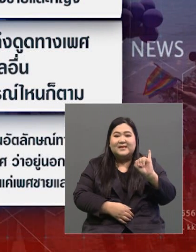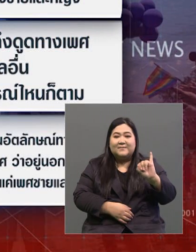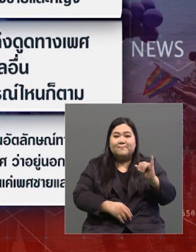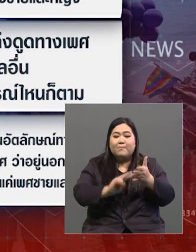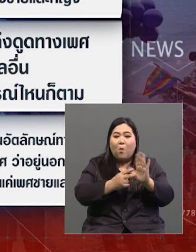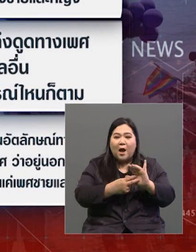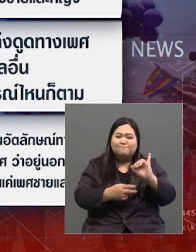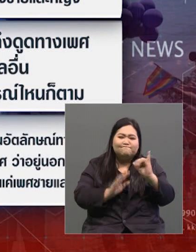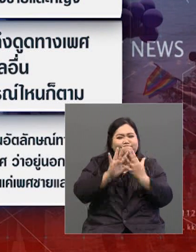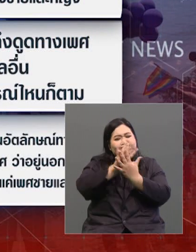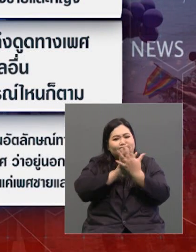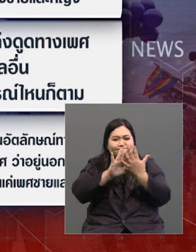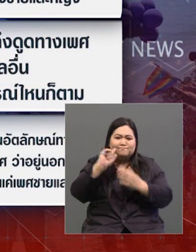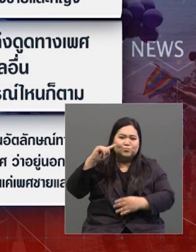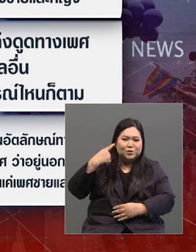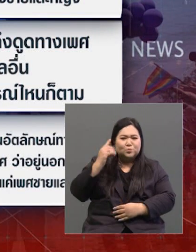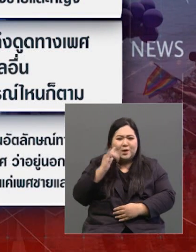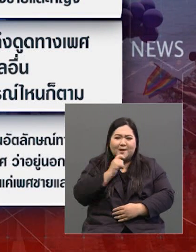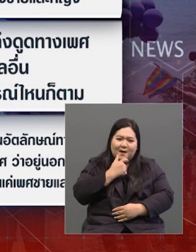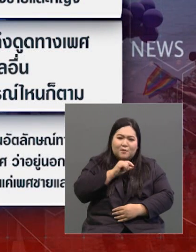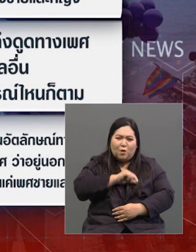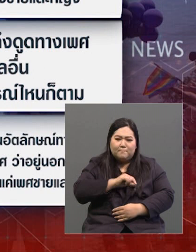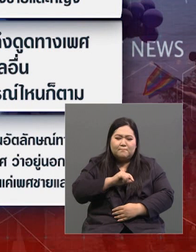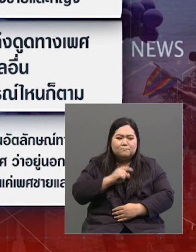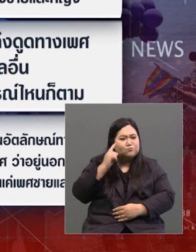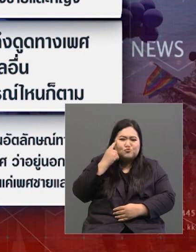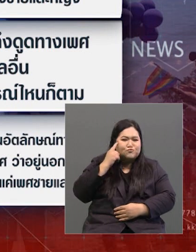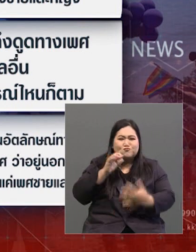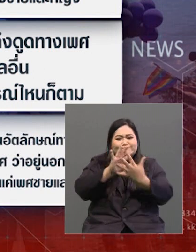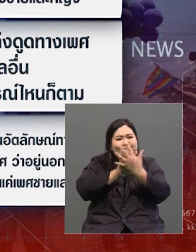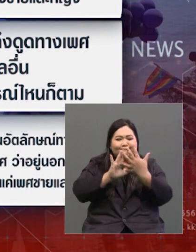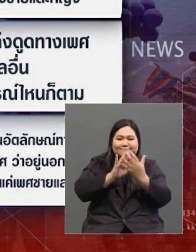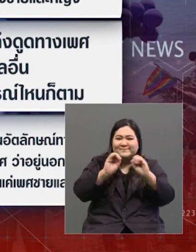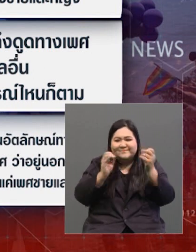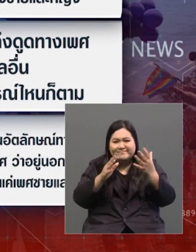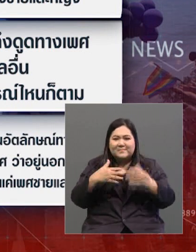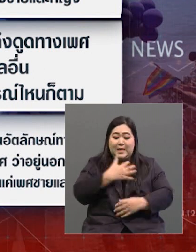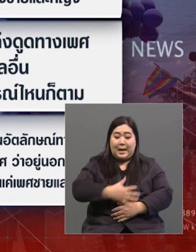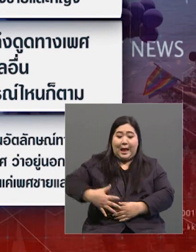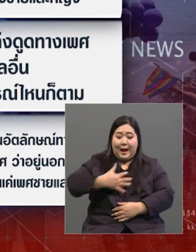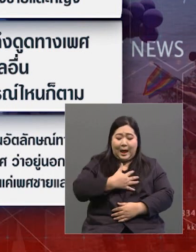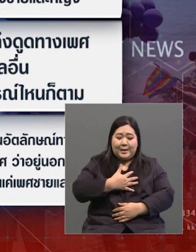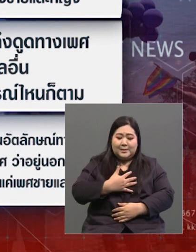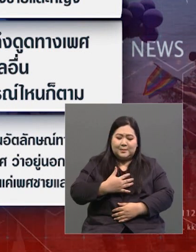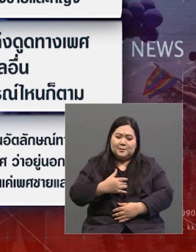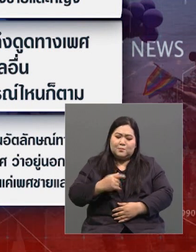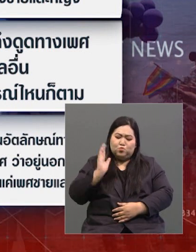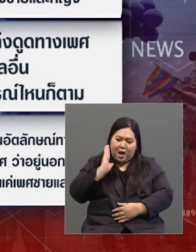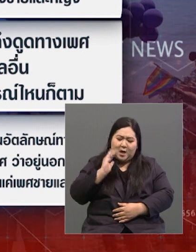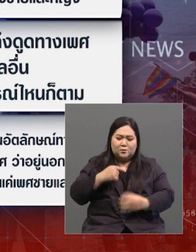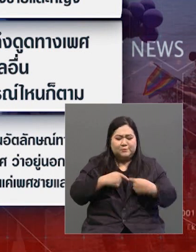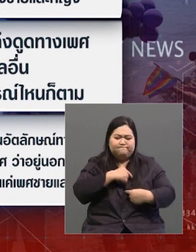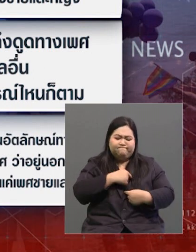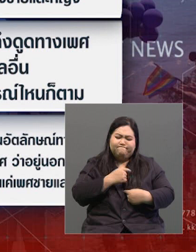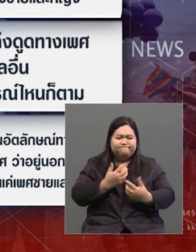คือเป็นผู้ที่มีภาวะเพศกกวระบุเพศไม่ได้มีลักษณะทางกายภาพแตกต่างครับค่ะส่วน